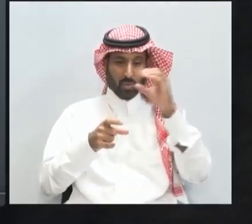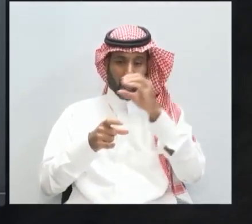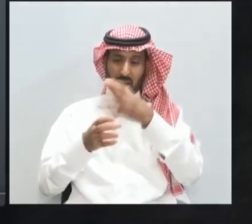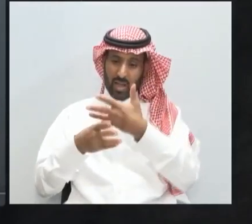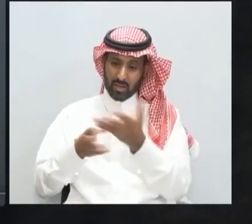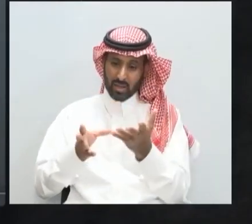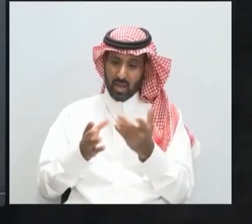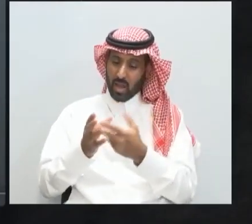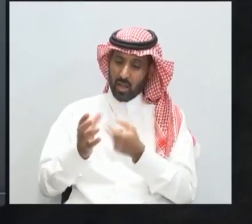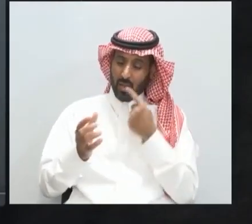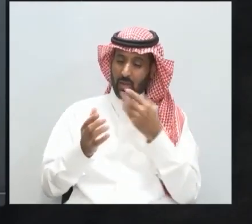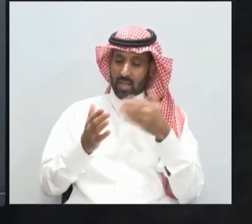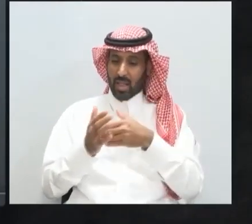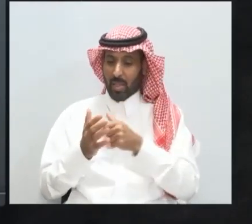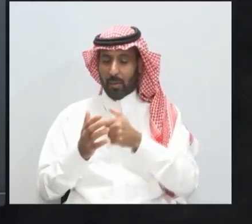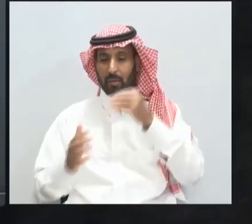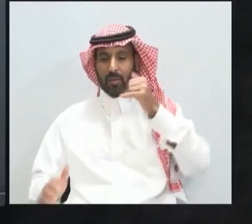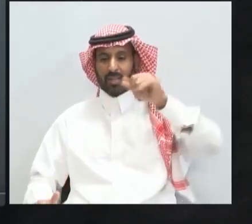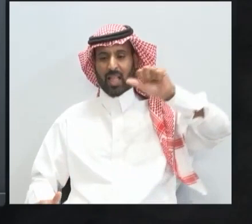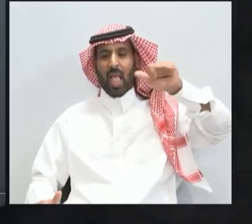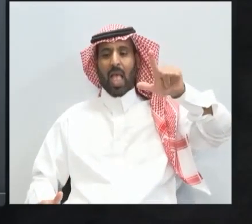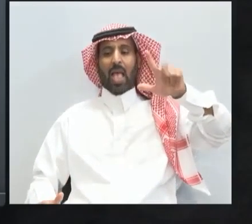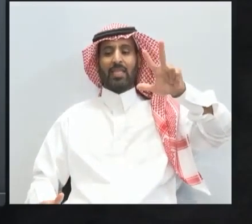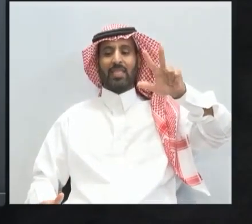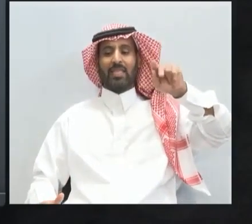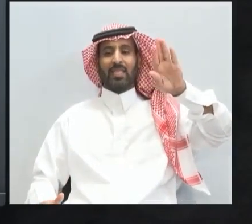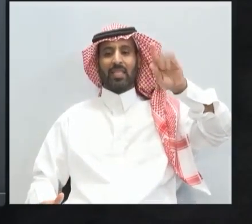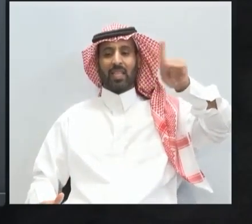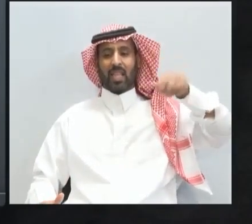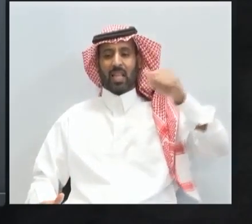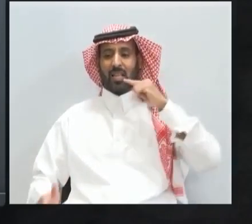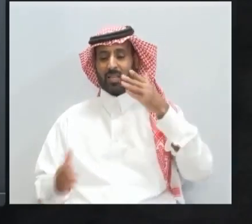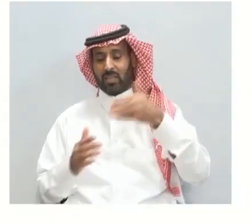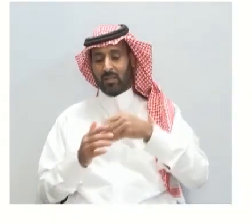تخرج لدينا ننتهي بهاها بحمض الستريك الذي نبدا به حلقه